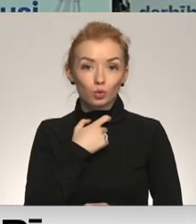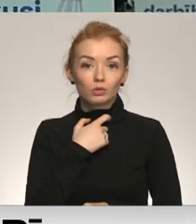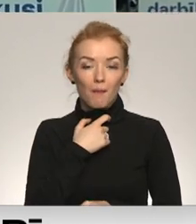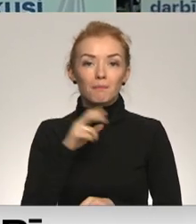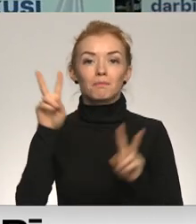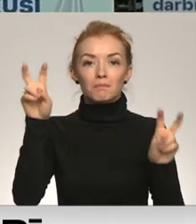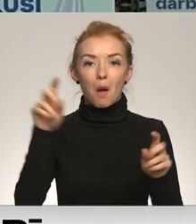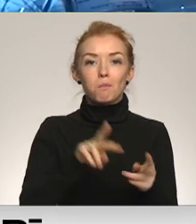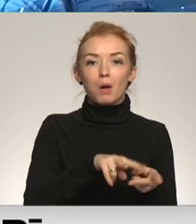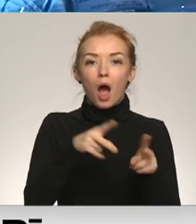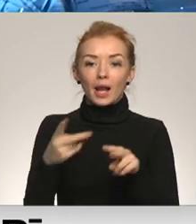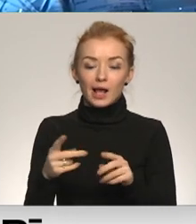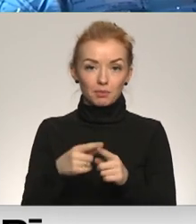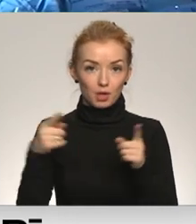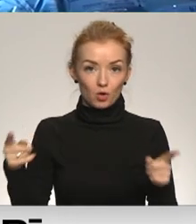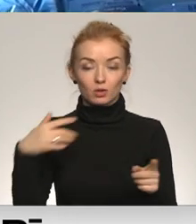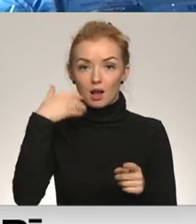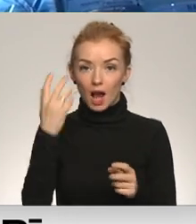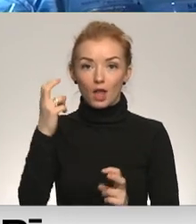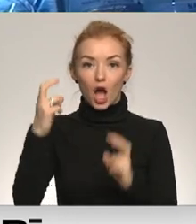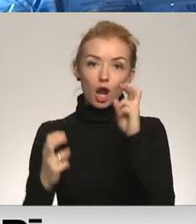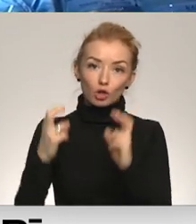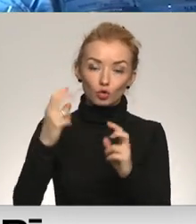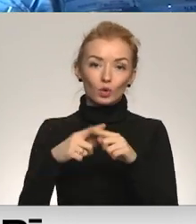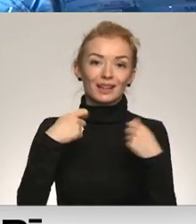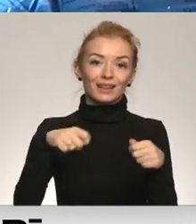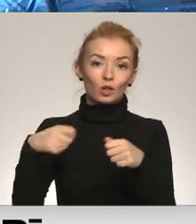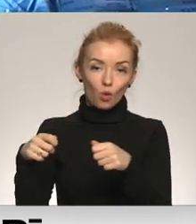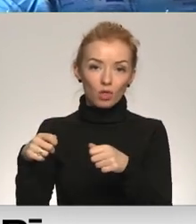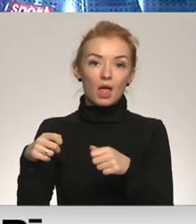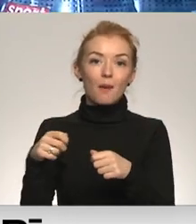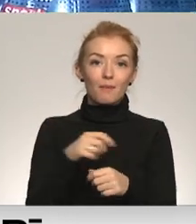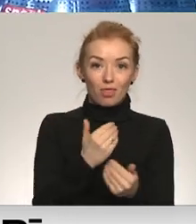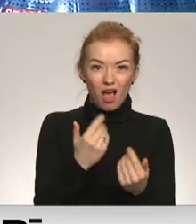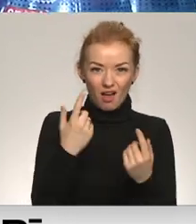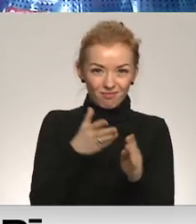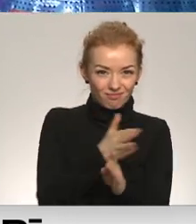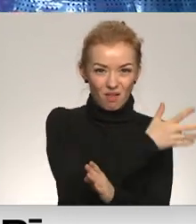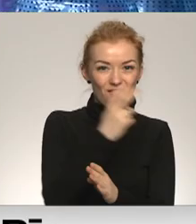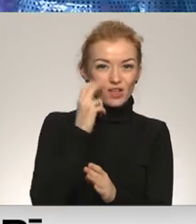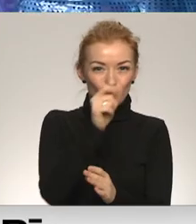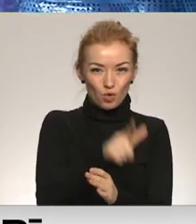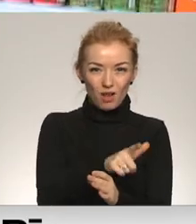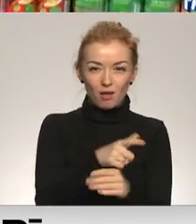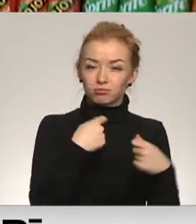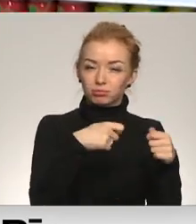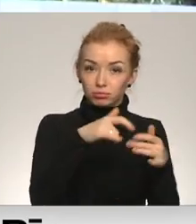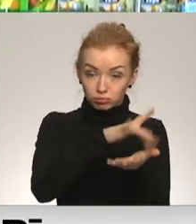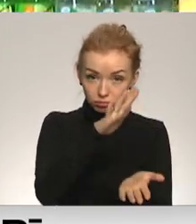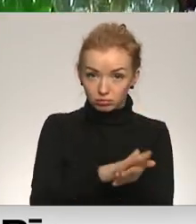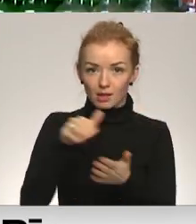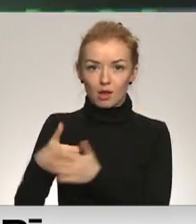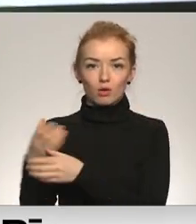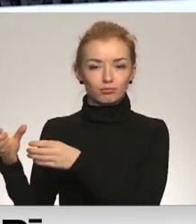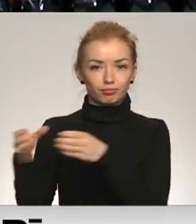kā pārejas periods. Tas ir laiks, kad ražotājiem un tirgotājiem pārdot līdz šim saražotos dzērienu krājumus. Latvijas